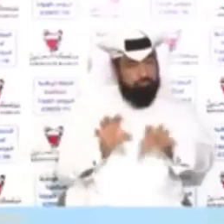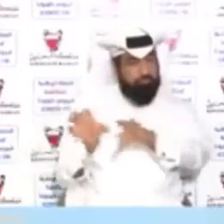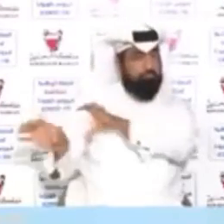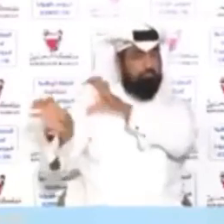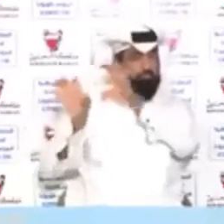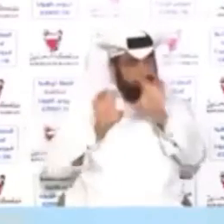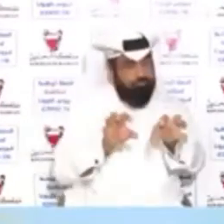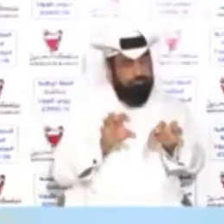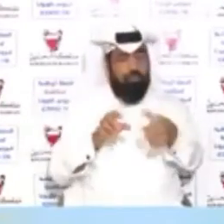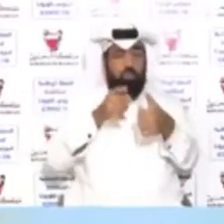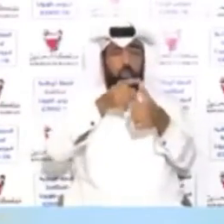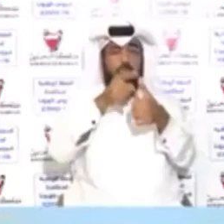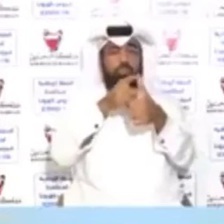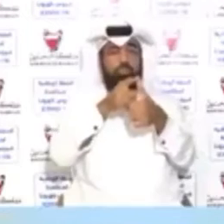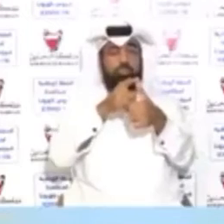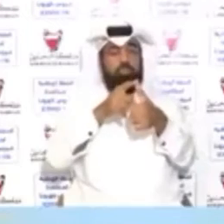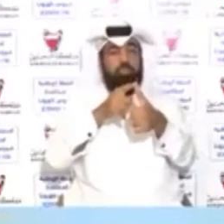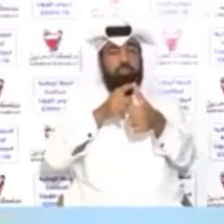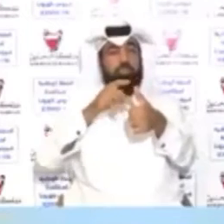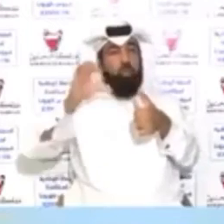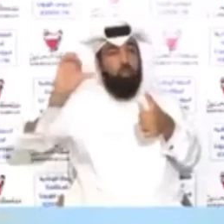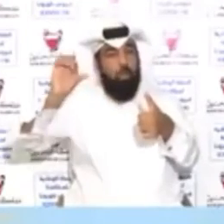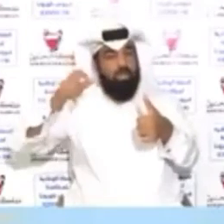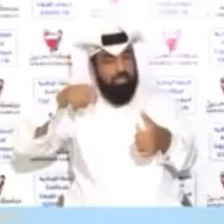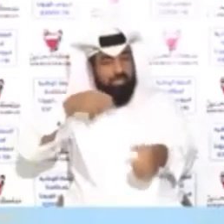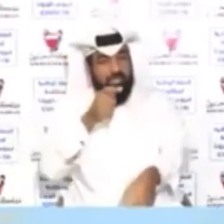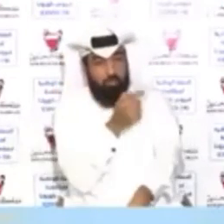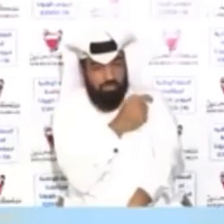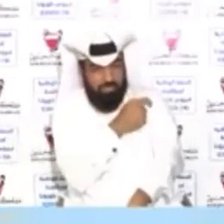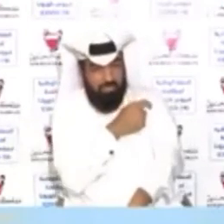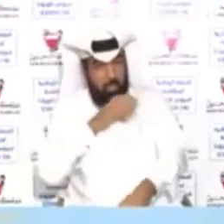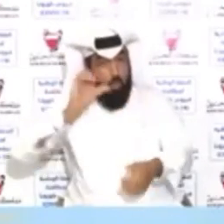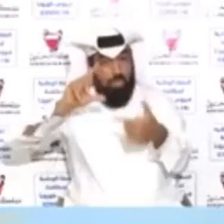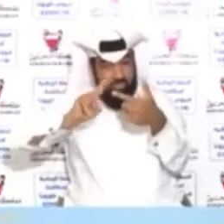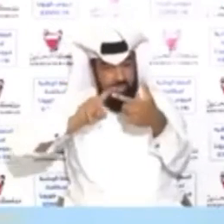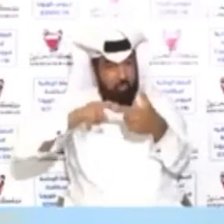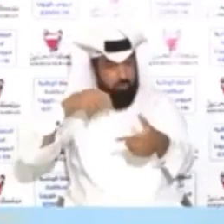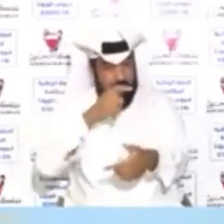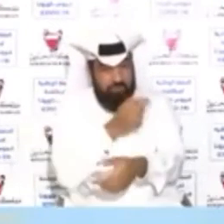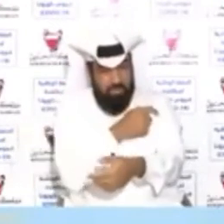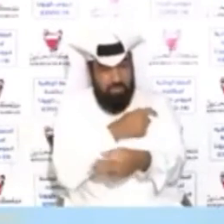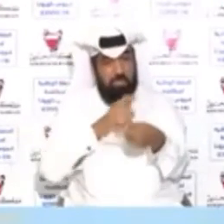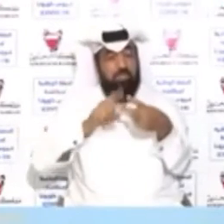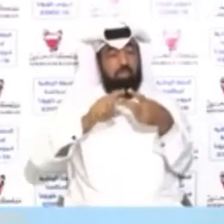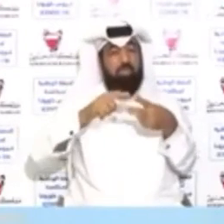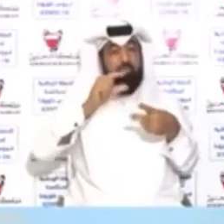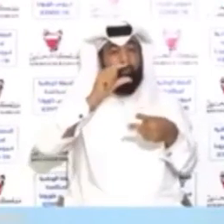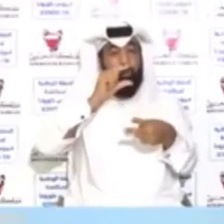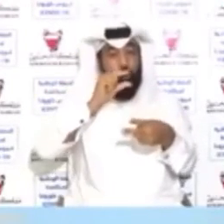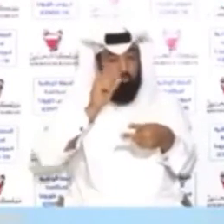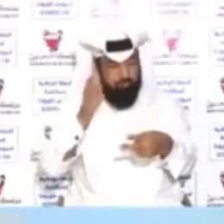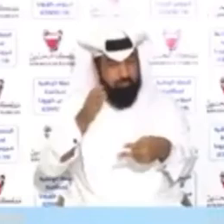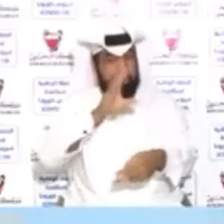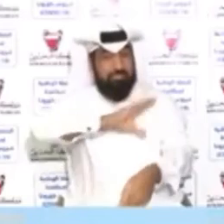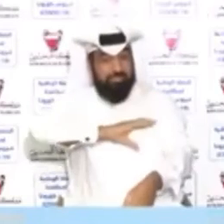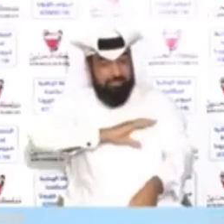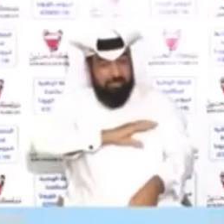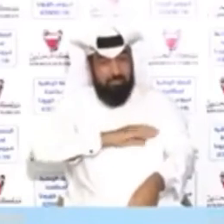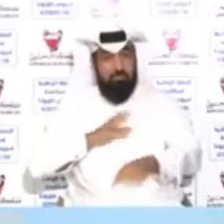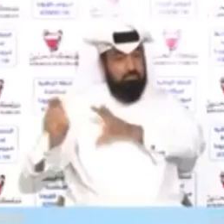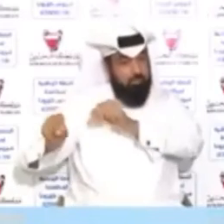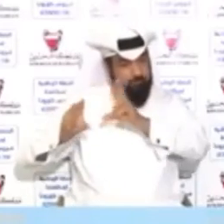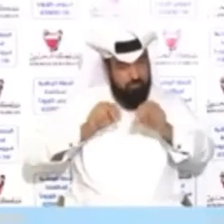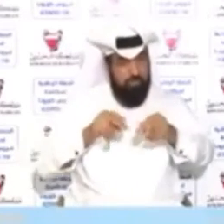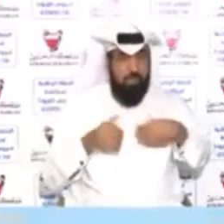المانع ودكتور مناف، اللي هي المسؤولية الفردية لكل شخص منا موجود على أرض مملكتنا